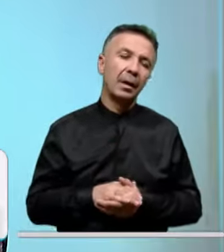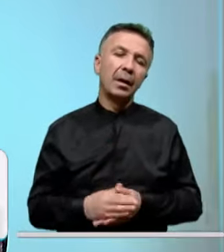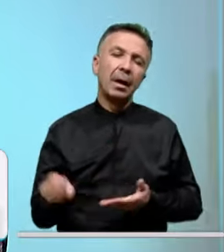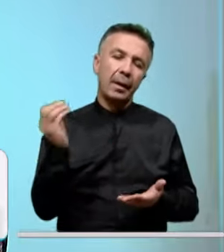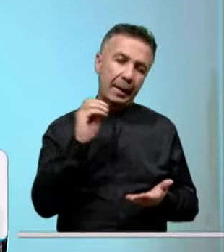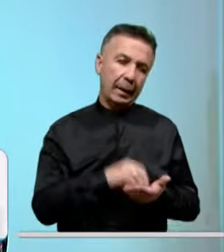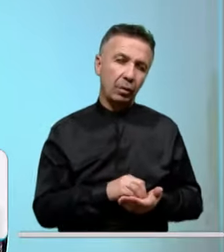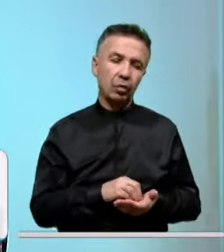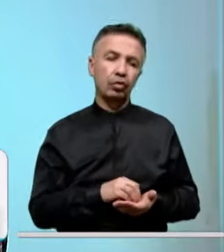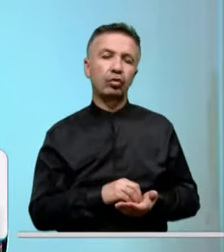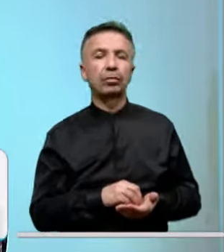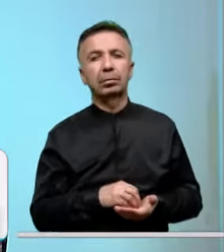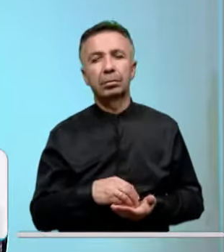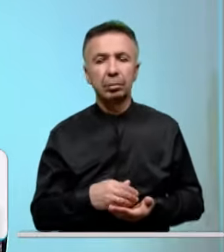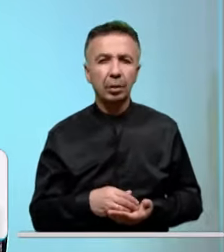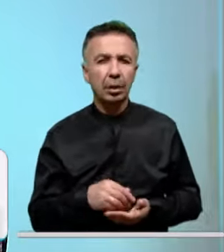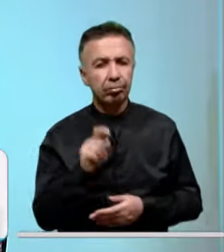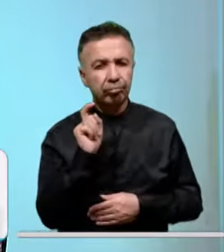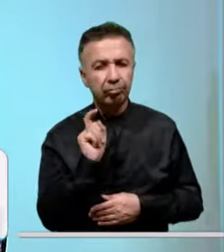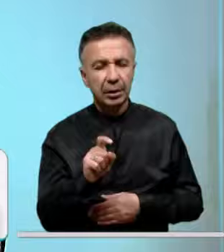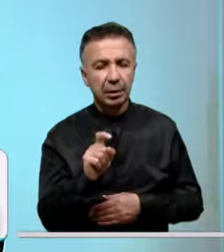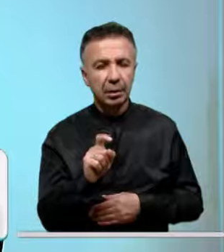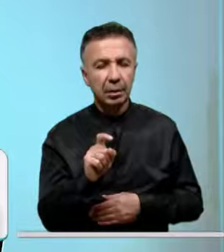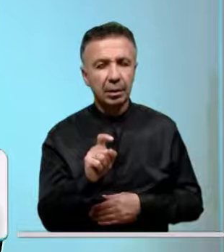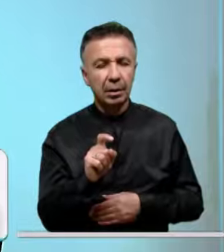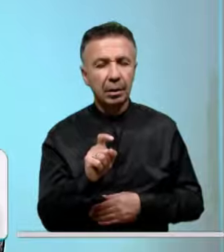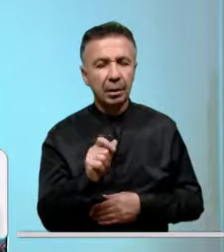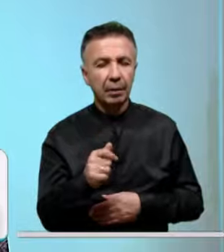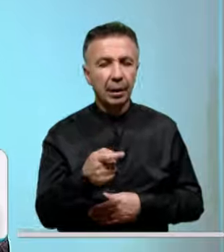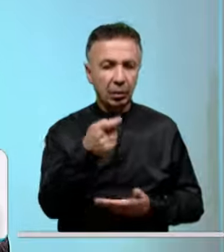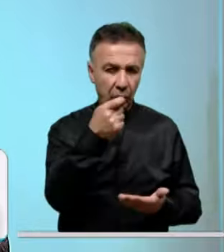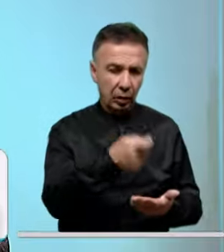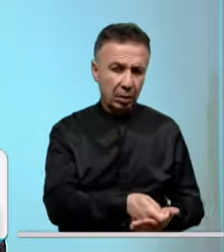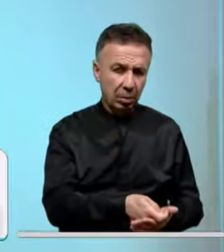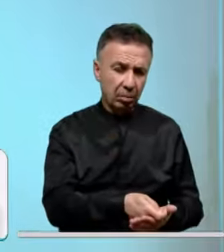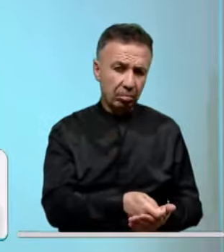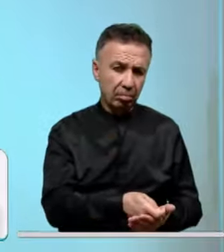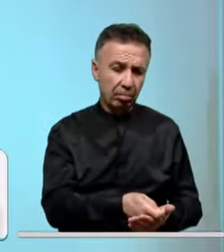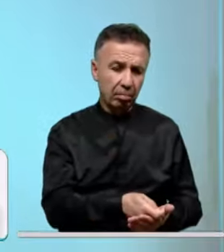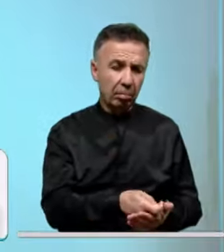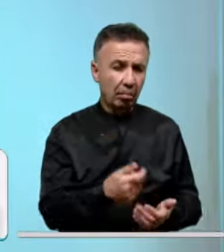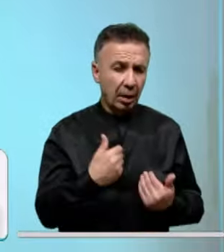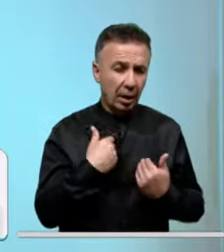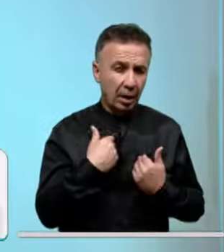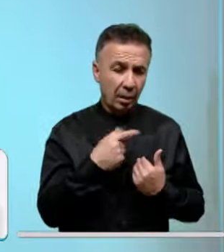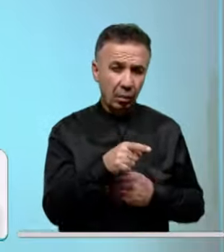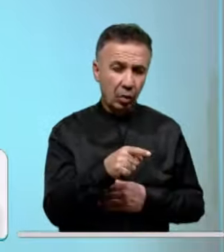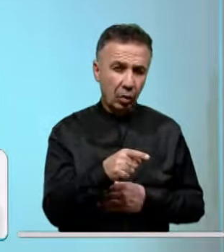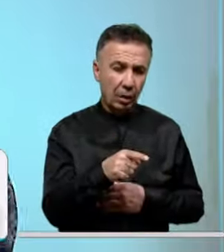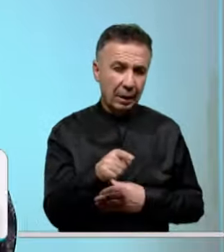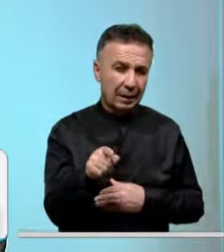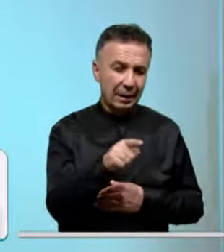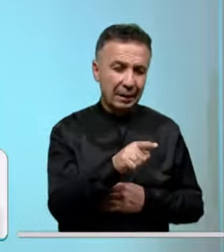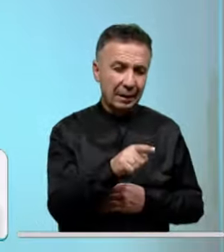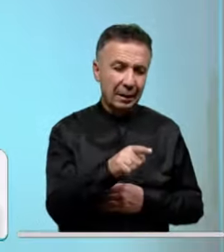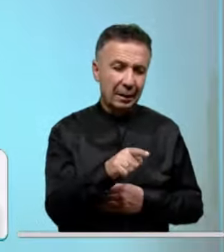evet. Yani buraya eklediğinizde, tıkladığınızda ve ödemeyi yaptığınızda ne yapmış oluyorsunuz? Ben bunu sizin